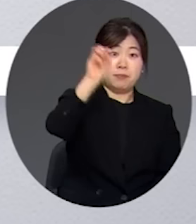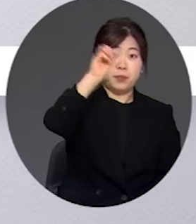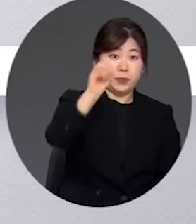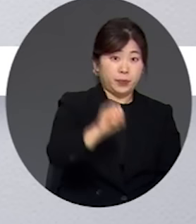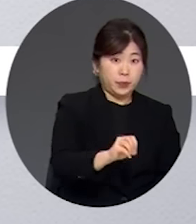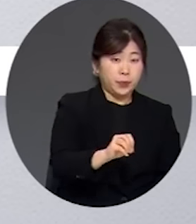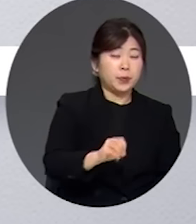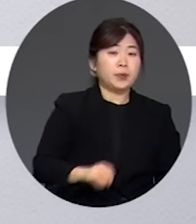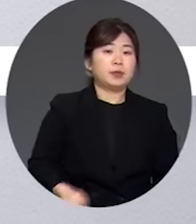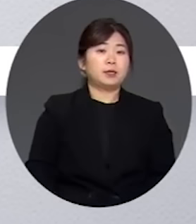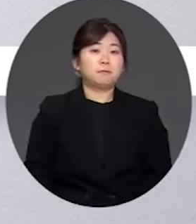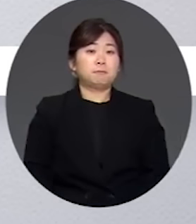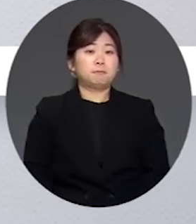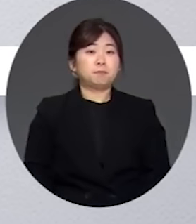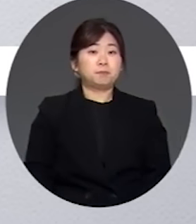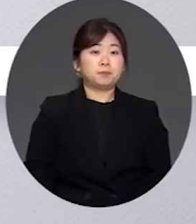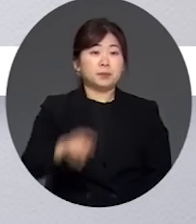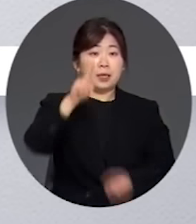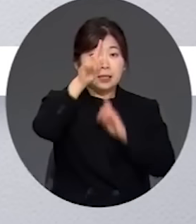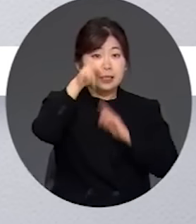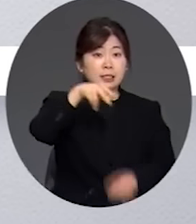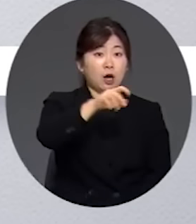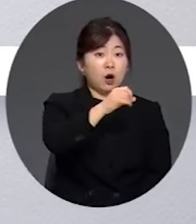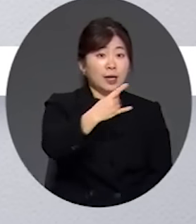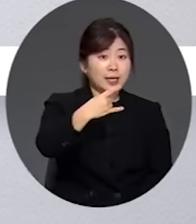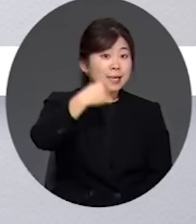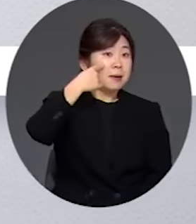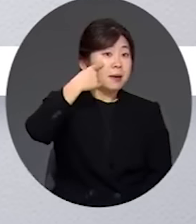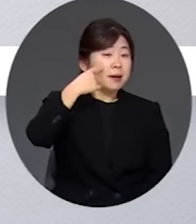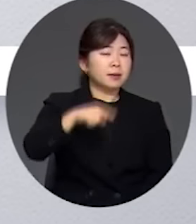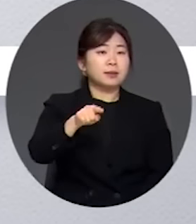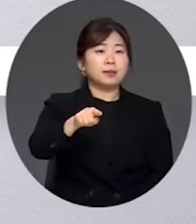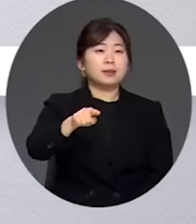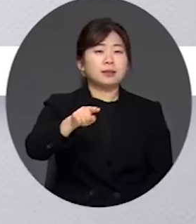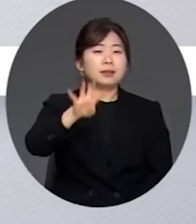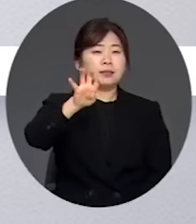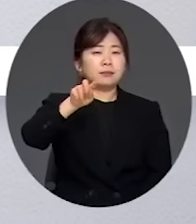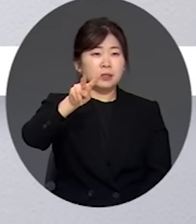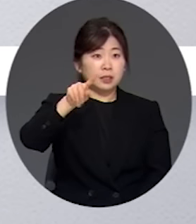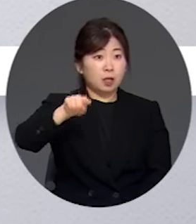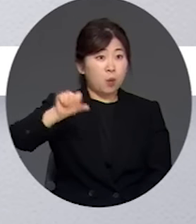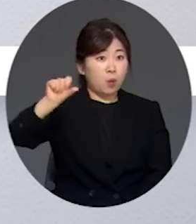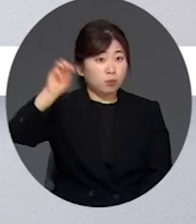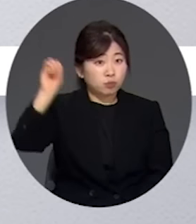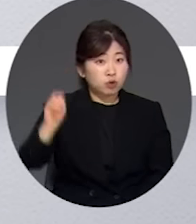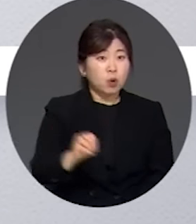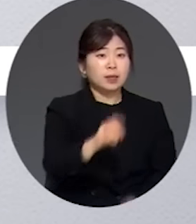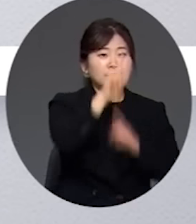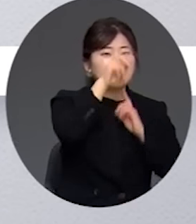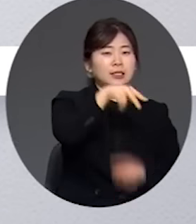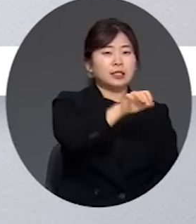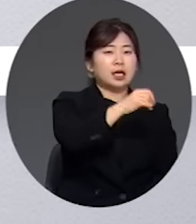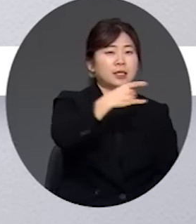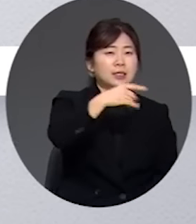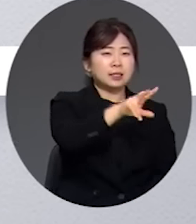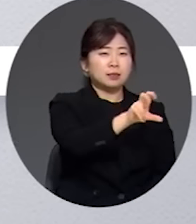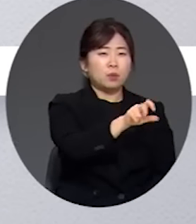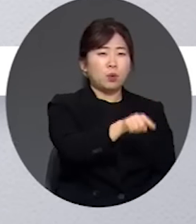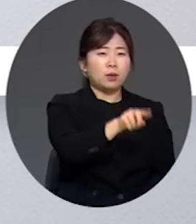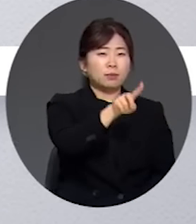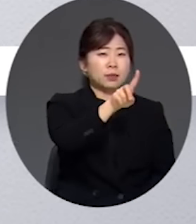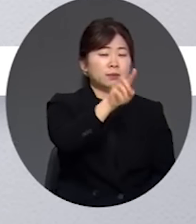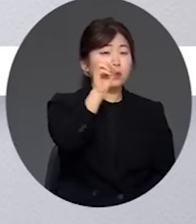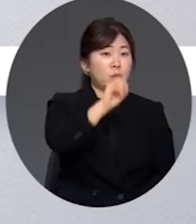범인에 팽팽했습니다 이성희 예비후보와의 가상 대결은 황기철 42.5 이성희 25.1%